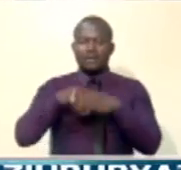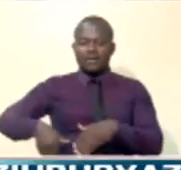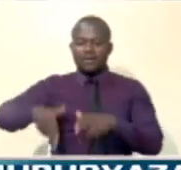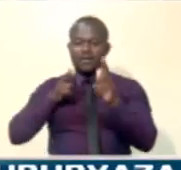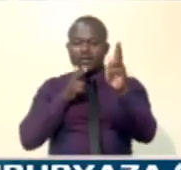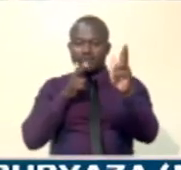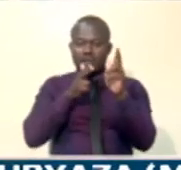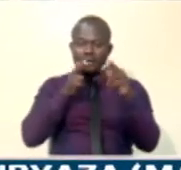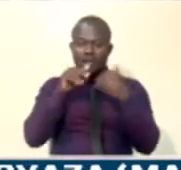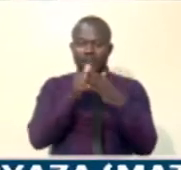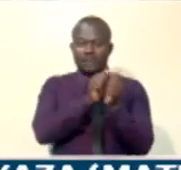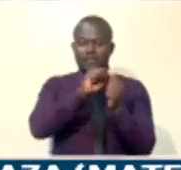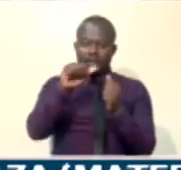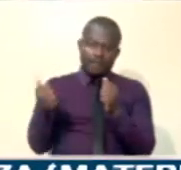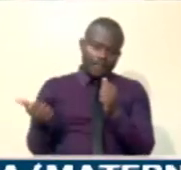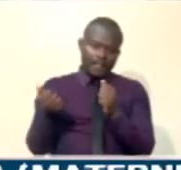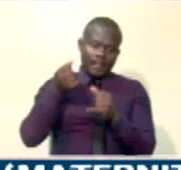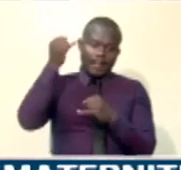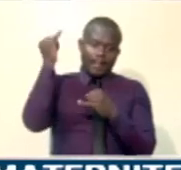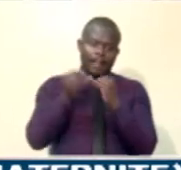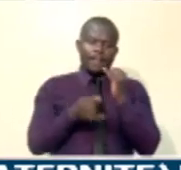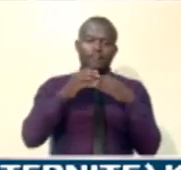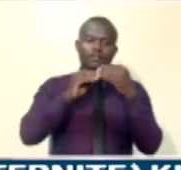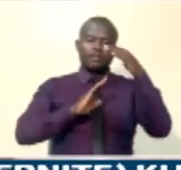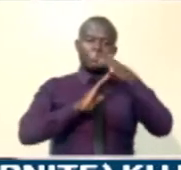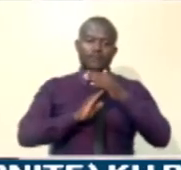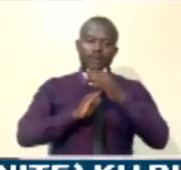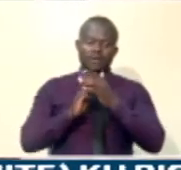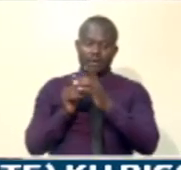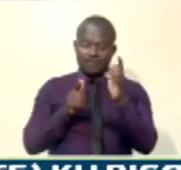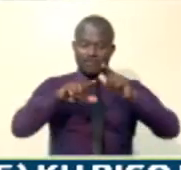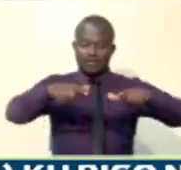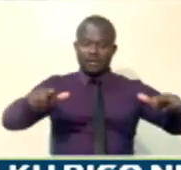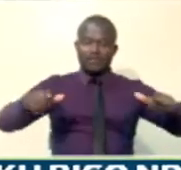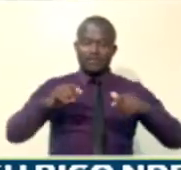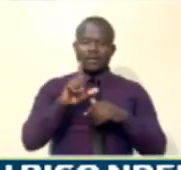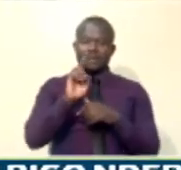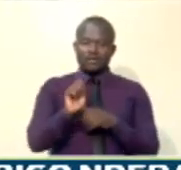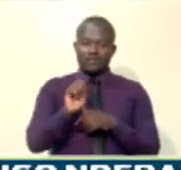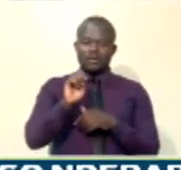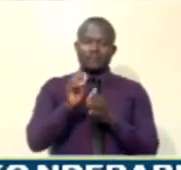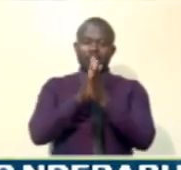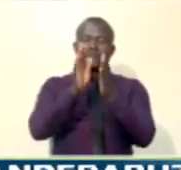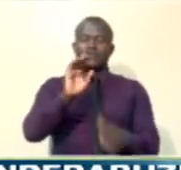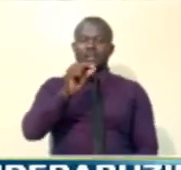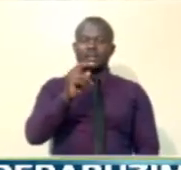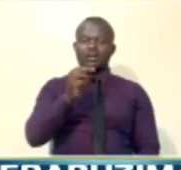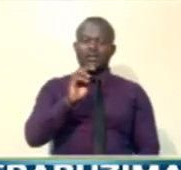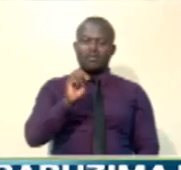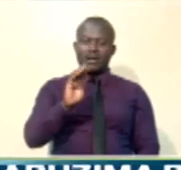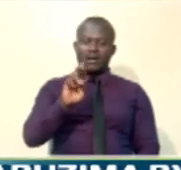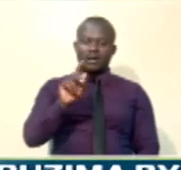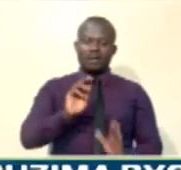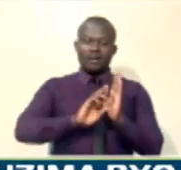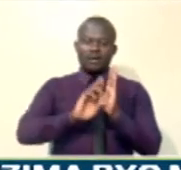imbunda ndetse n'ibindi. Imyitozo yasojwe n'umugaba w'ingabo zirwanira ku butaka, Lieutenant General Mubaraka Muganga, wari uhagarariye umugaba